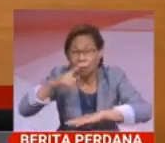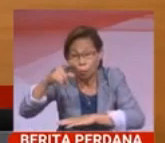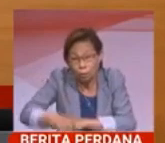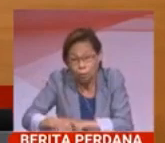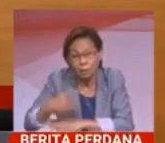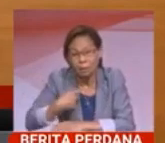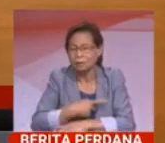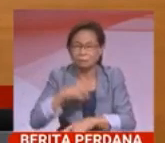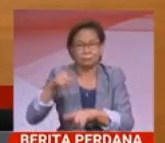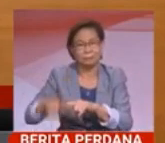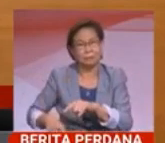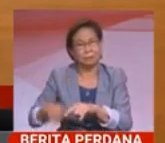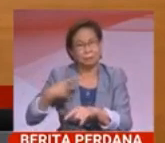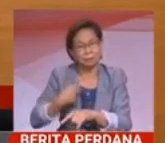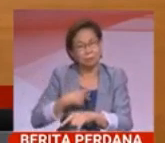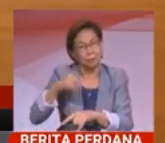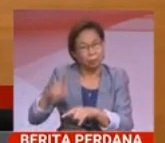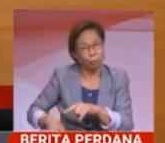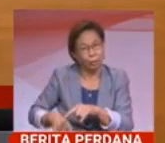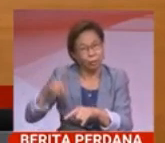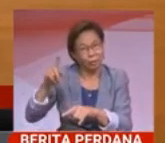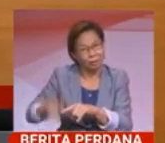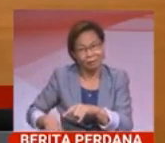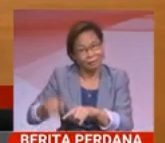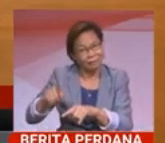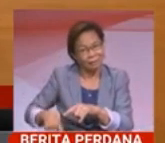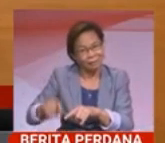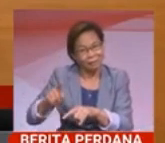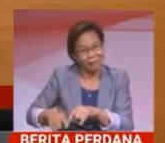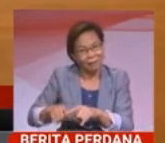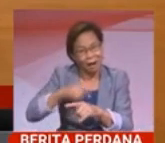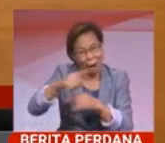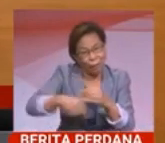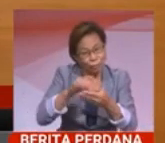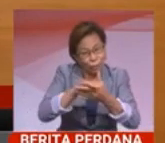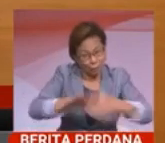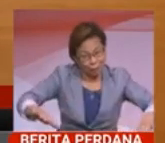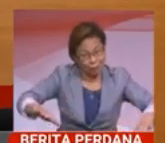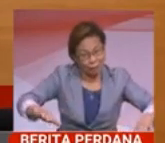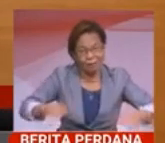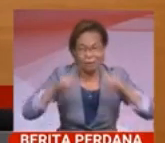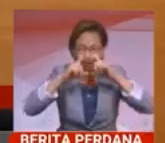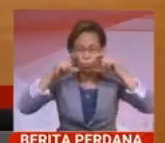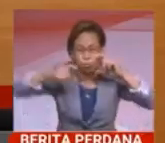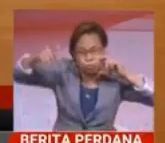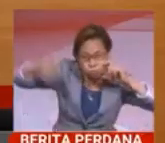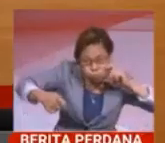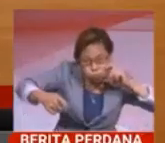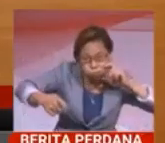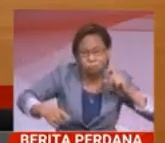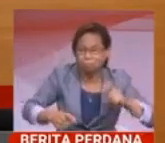berkompromi di segi keselamatan maka penutup muka adalah wajib